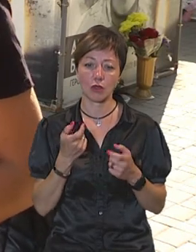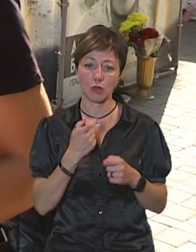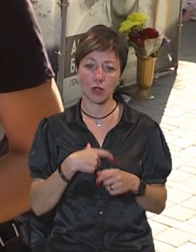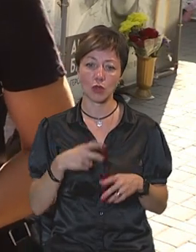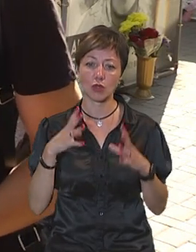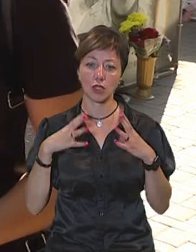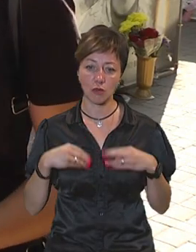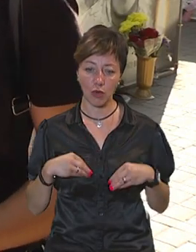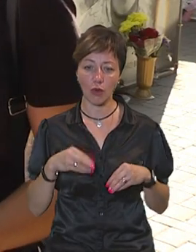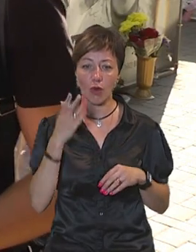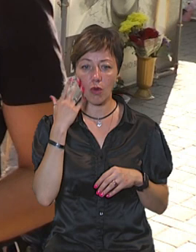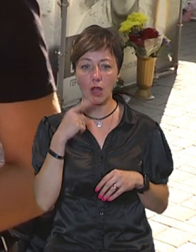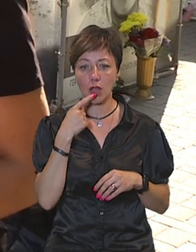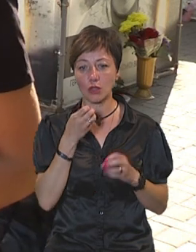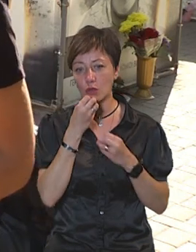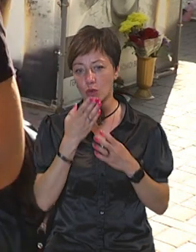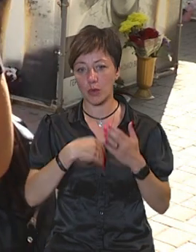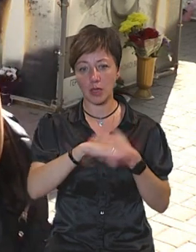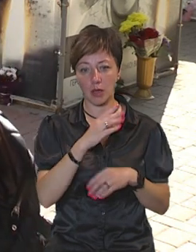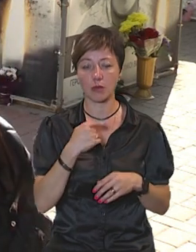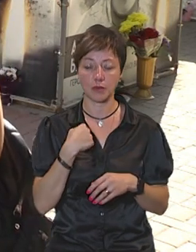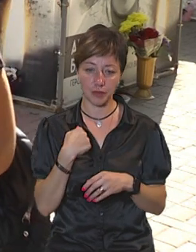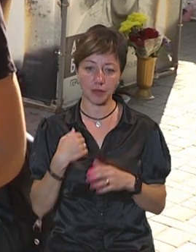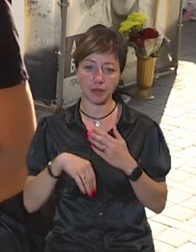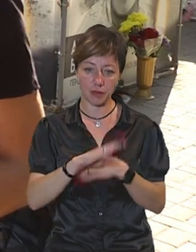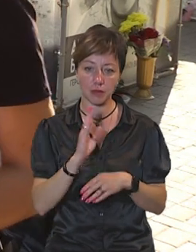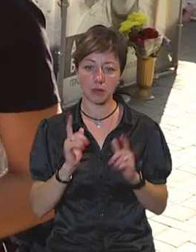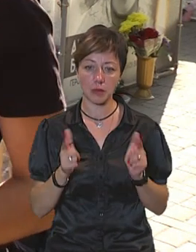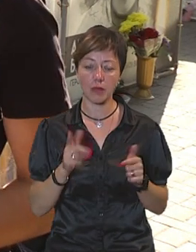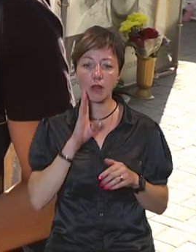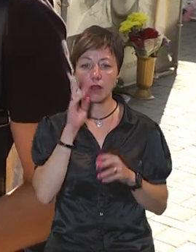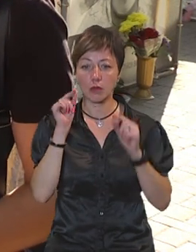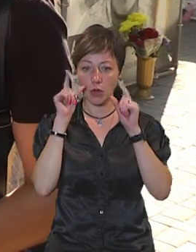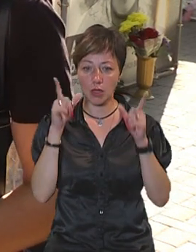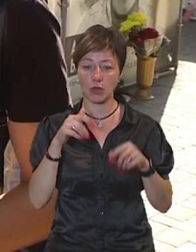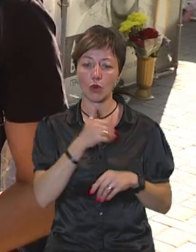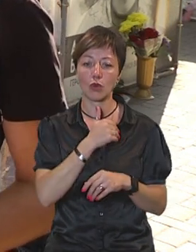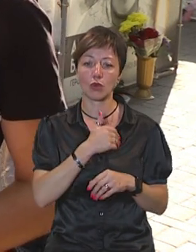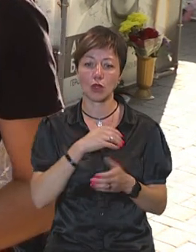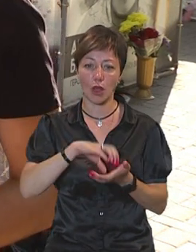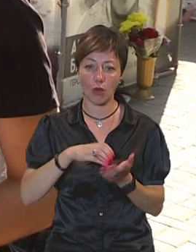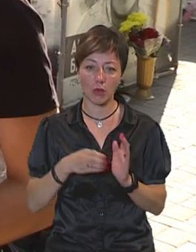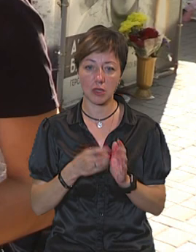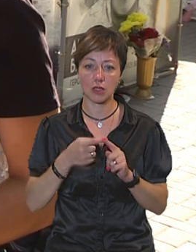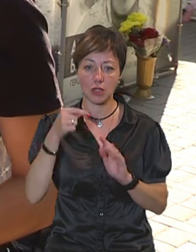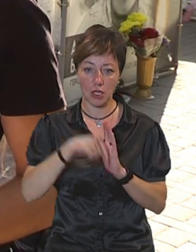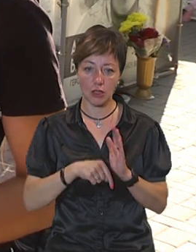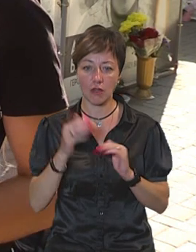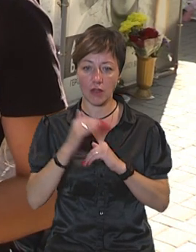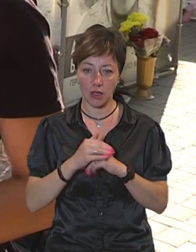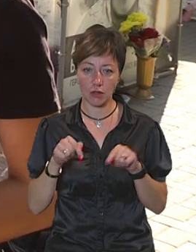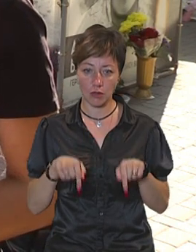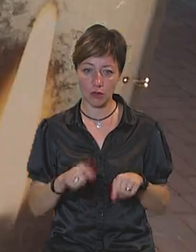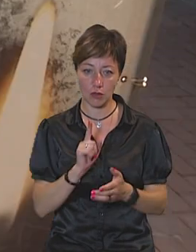трошки заспокоївся. І вже коли він каже, добре, ми йдемо, тоді ми йдемо. Сьогодні він вранці знов прокинувся і знов хоче на Куби. Це означає, що ми ввечері